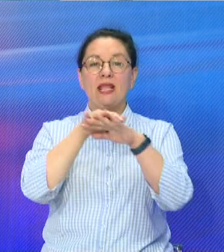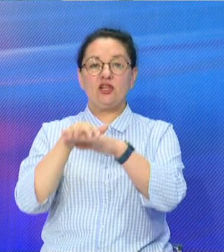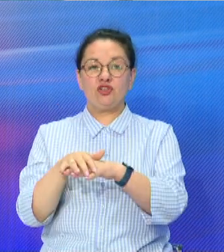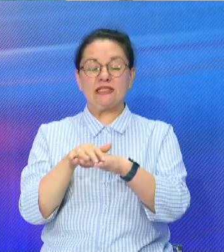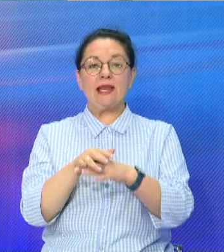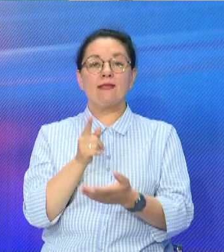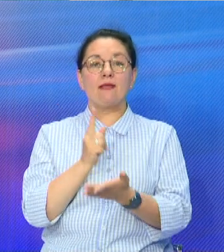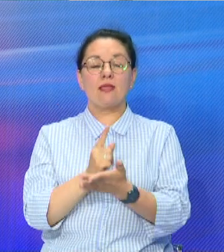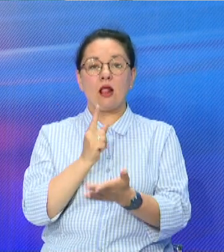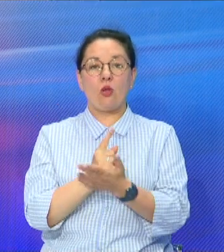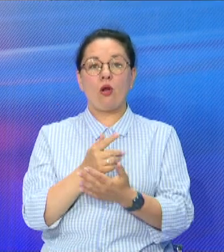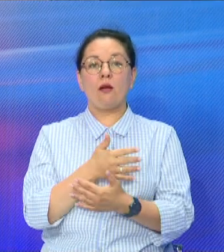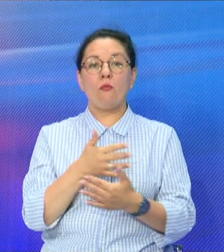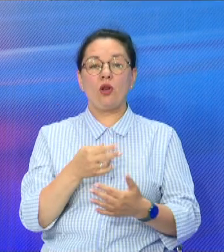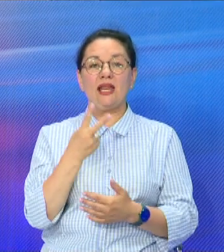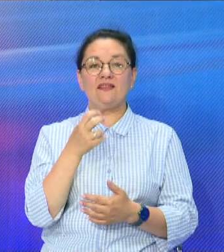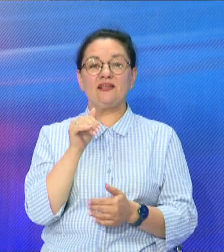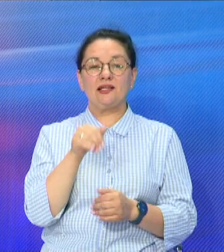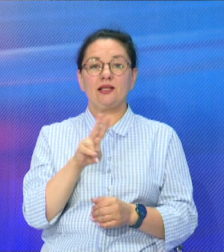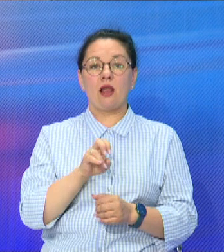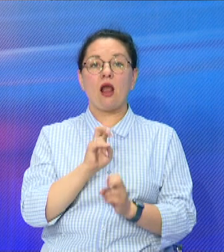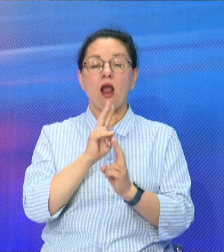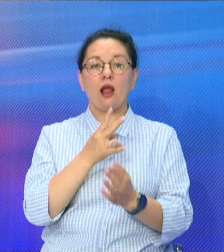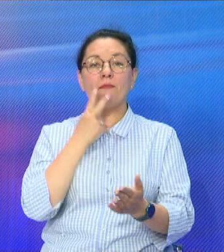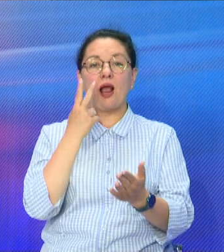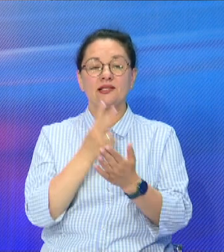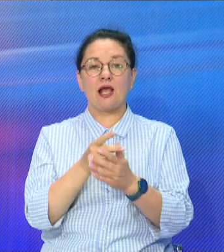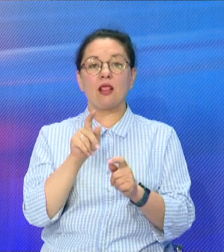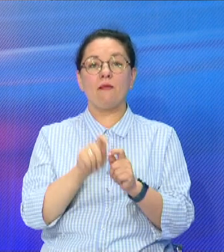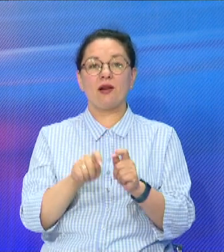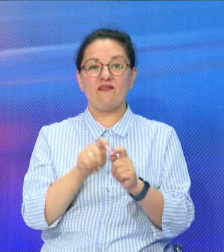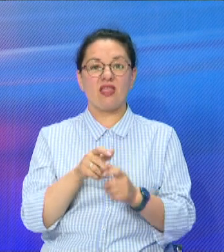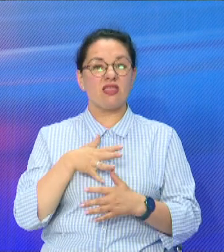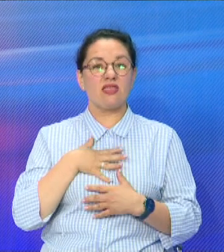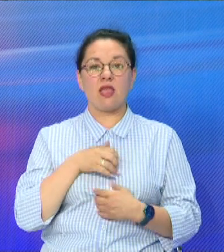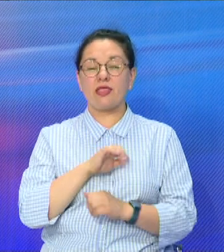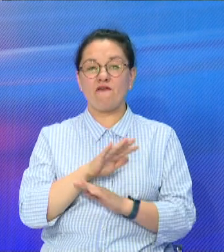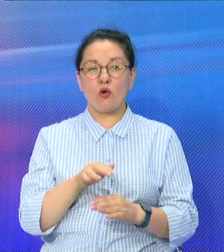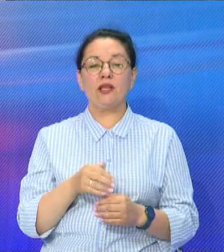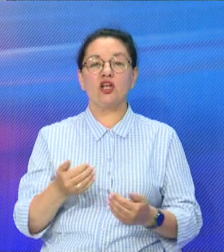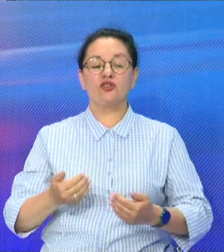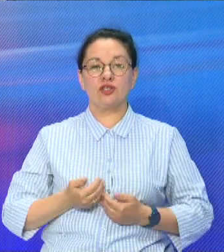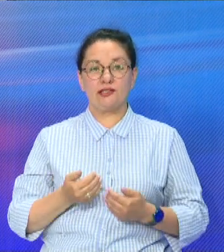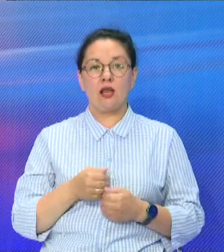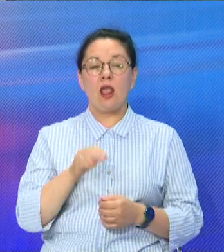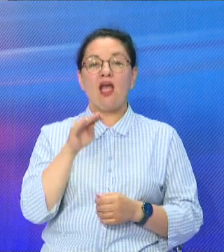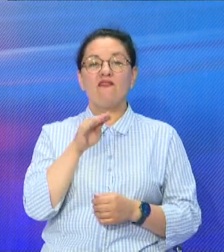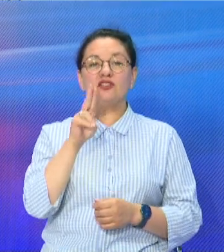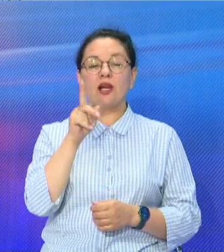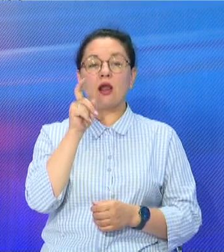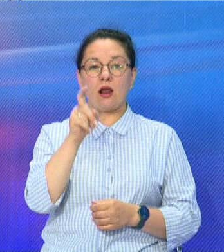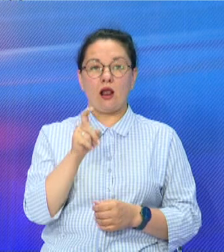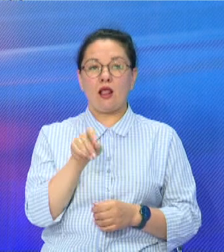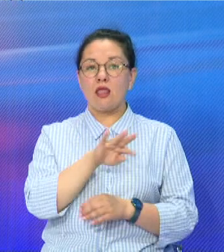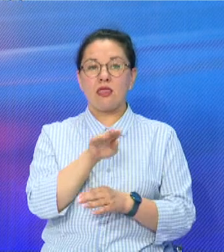200 тысяч рублей как показал анализ ворота вниз довольно к же хоров родинское в области о работе и жкх вы кликая на